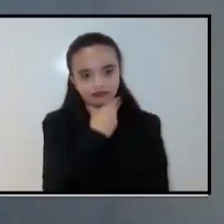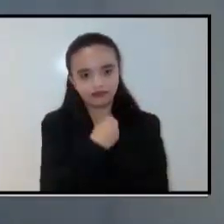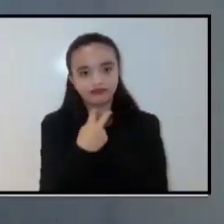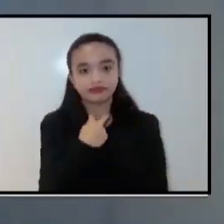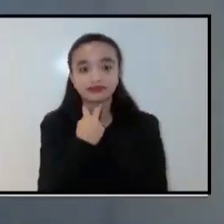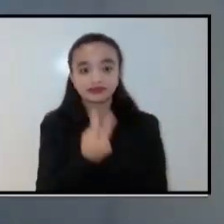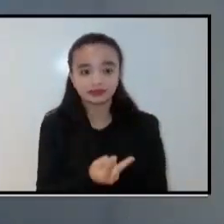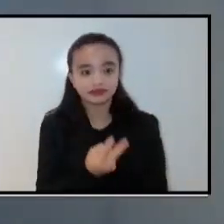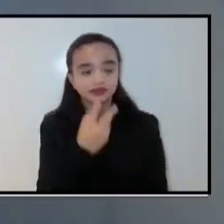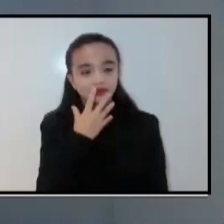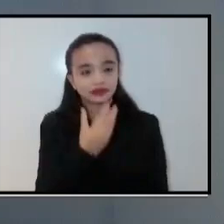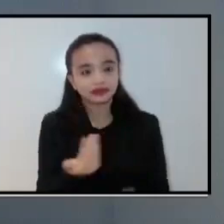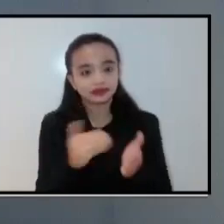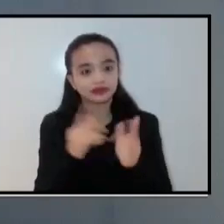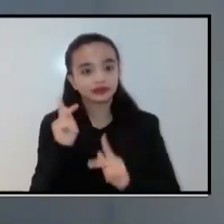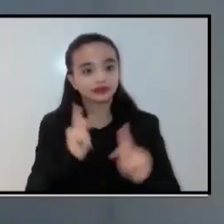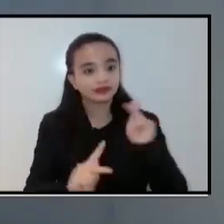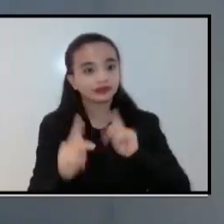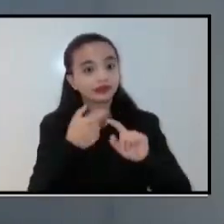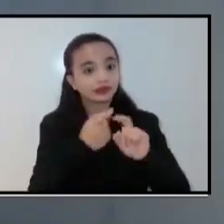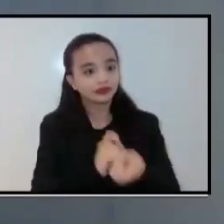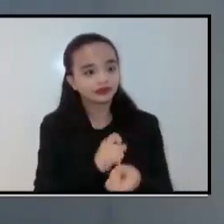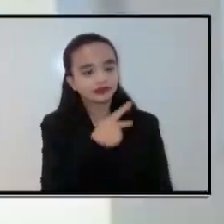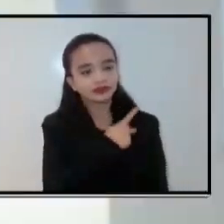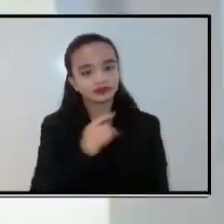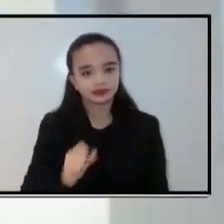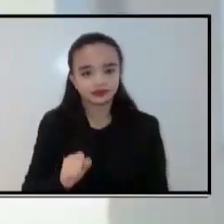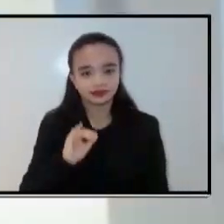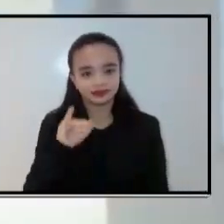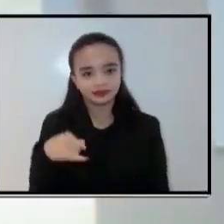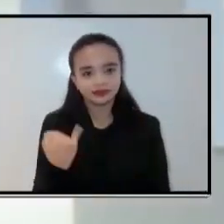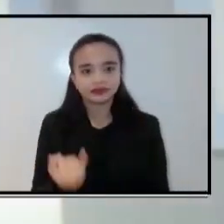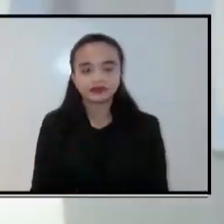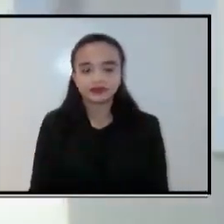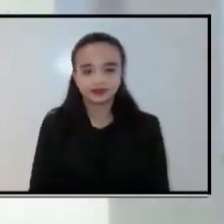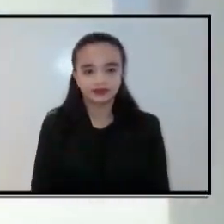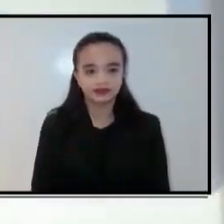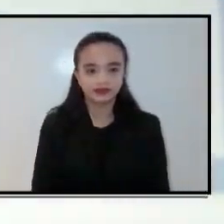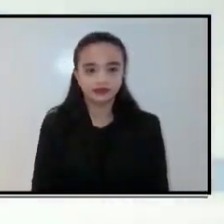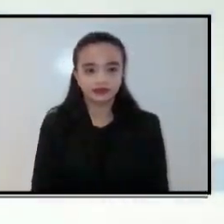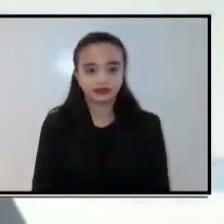another performance mula kay Princess Jay. Take it away.